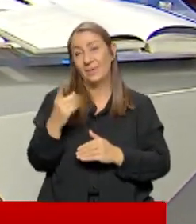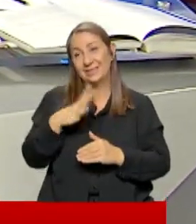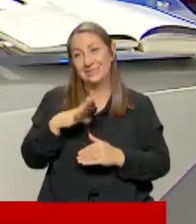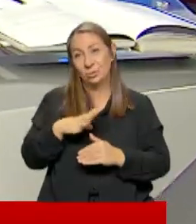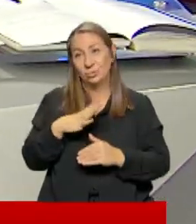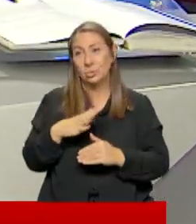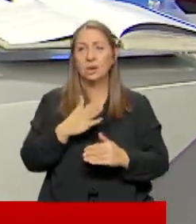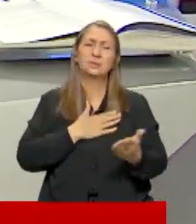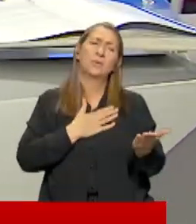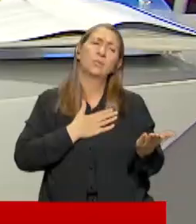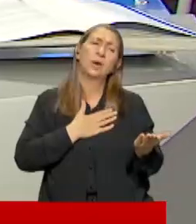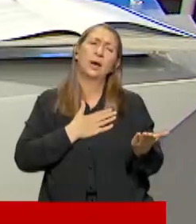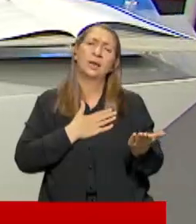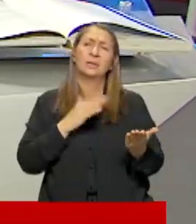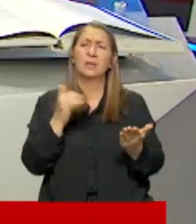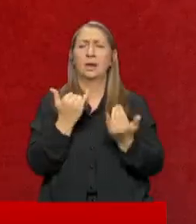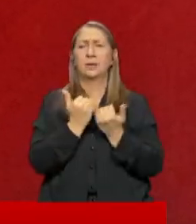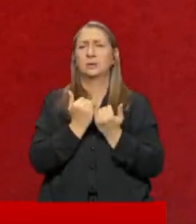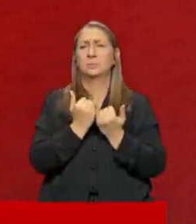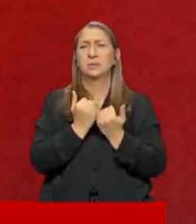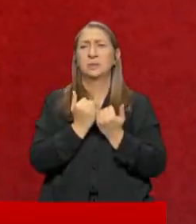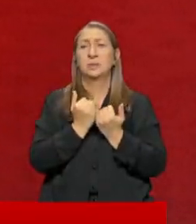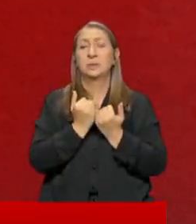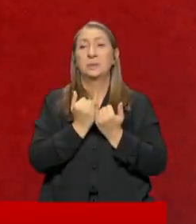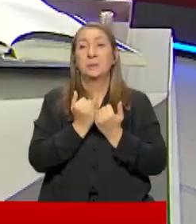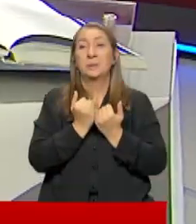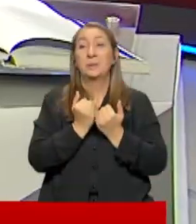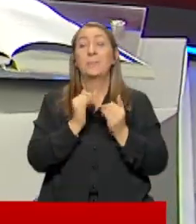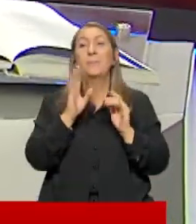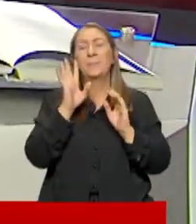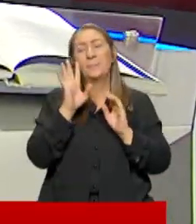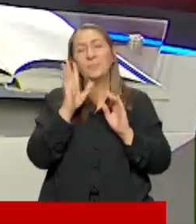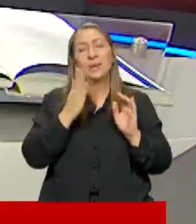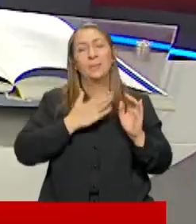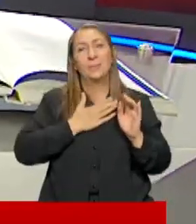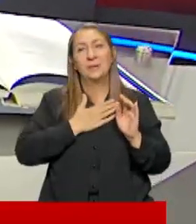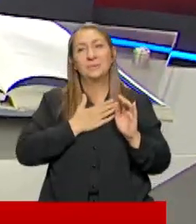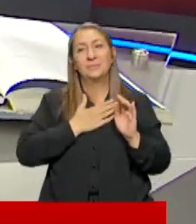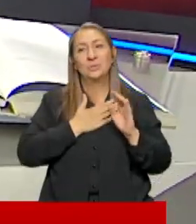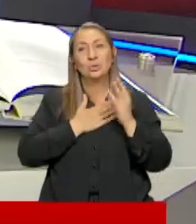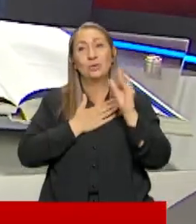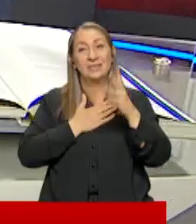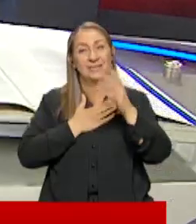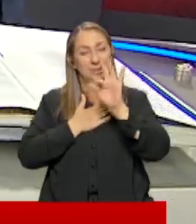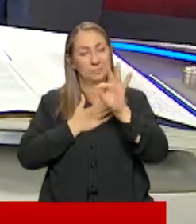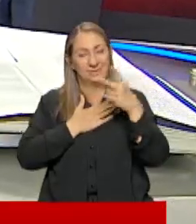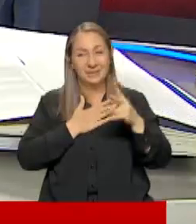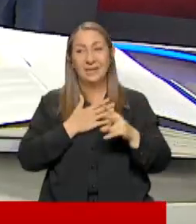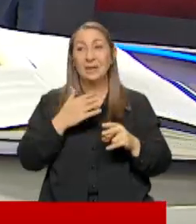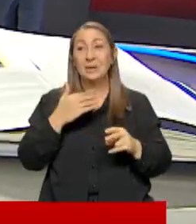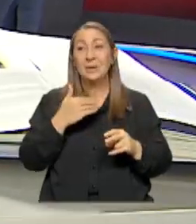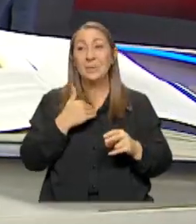demek istiyorum Evet değerli kardeşim şimdi bir kere Benim çoktan seçmeli şey